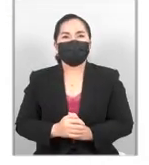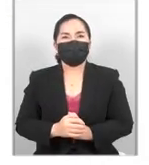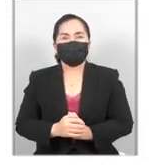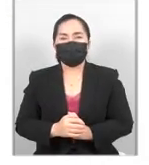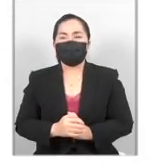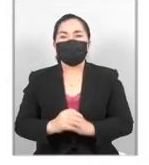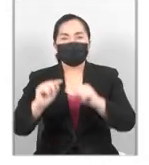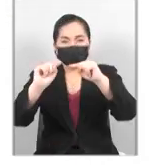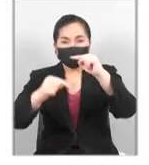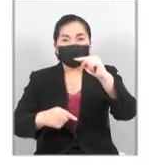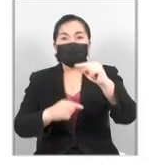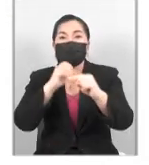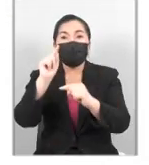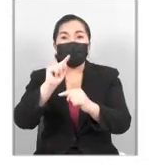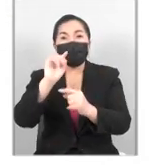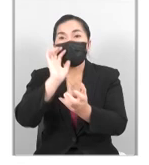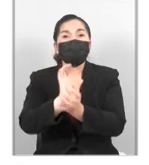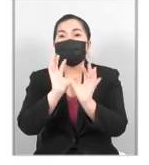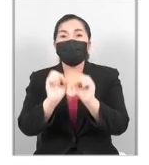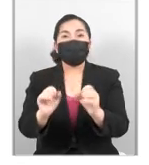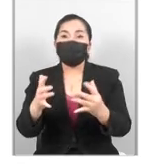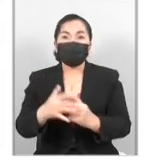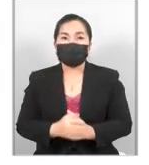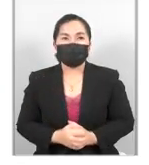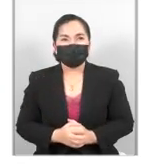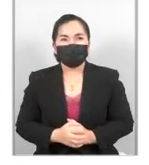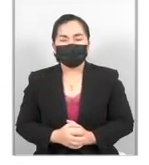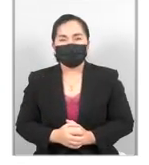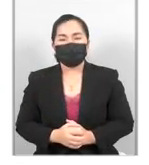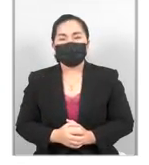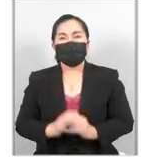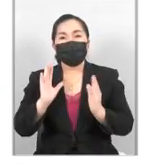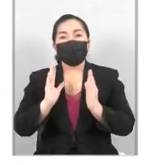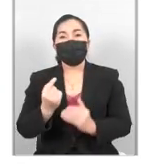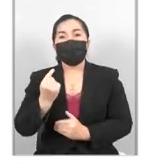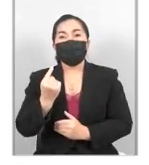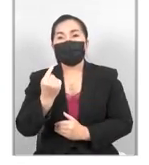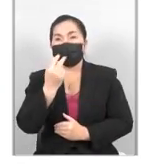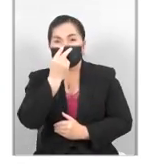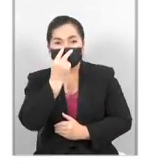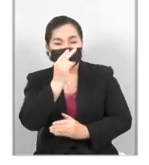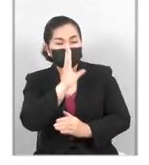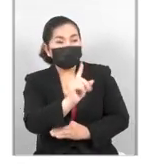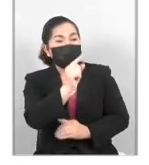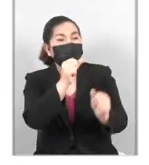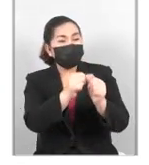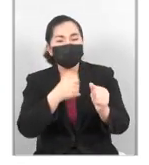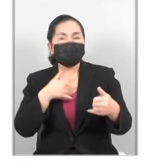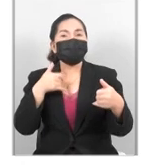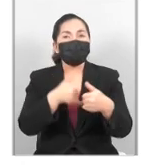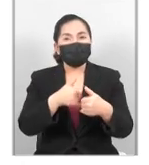ยตำรวจเขาไม่จับเนี่ยเราเห็นอยู่คนเดียวเราก็เข้าไปหาคือเ